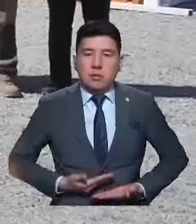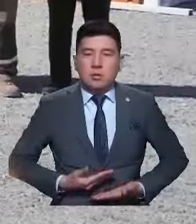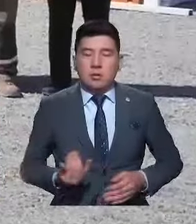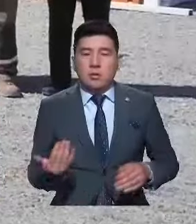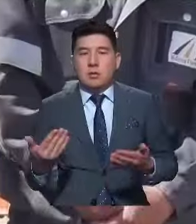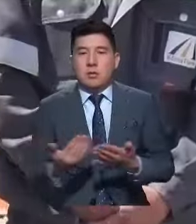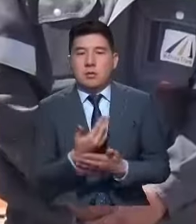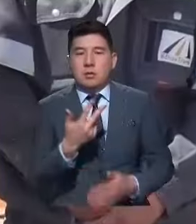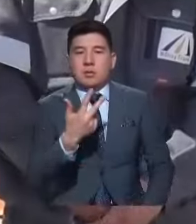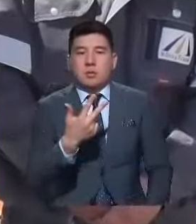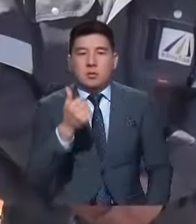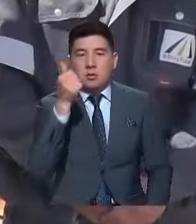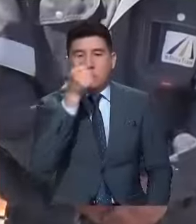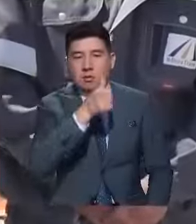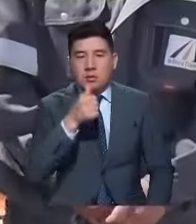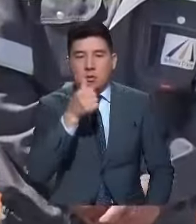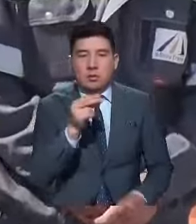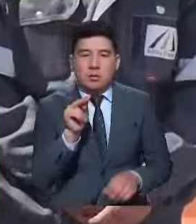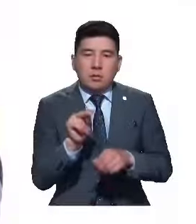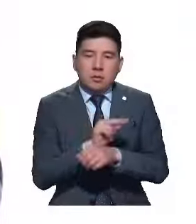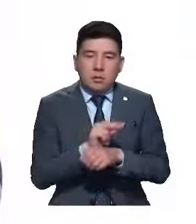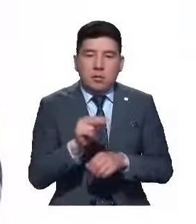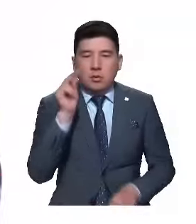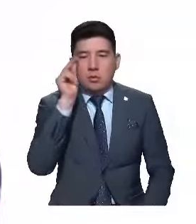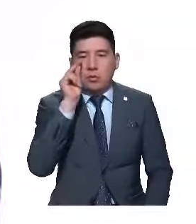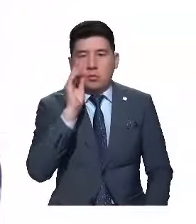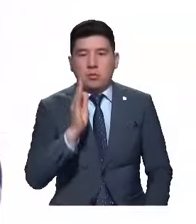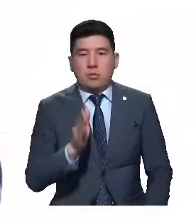течение 3 лет по мере прохождения обучения.